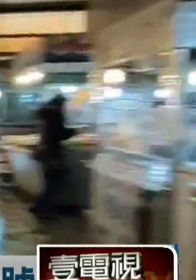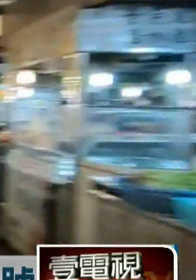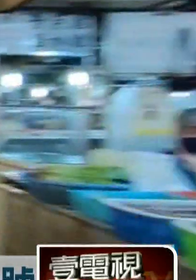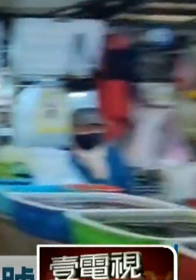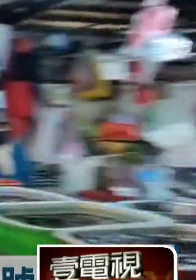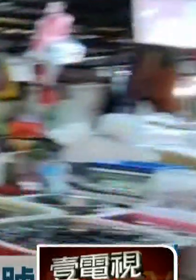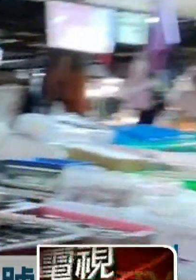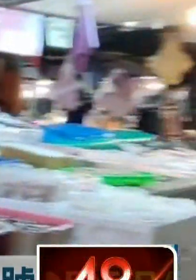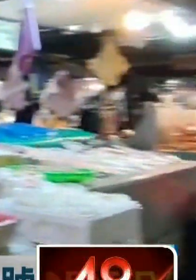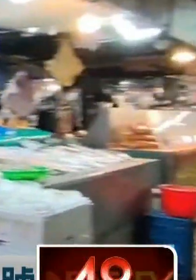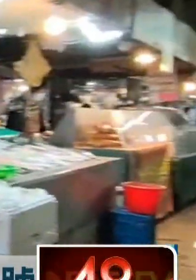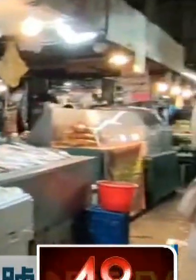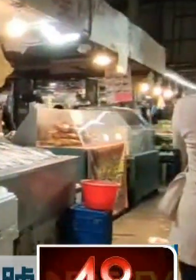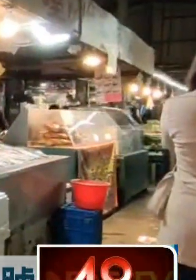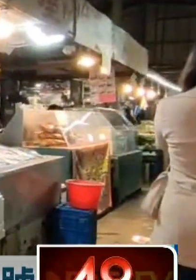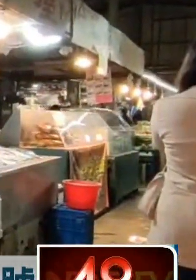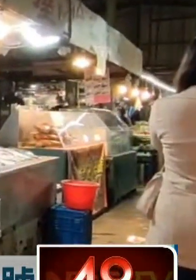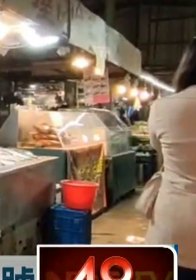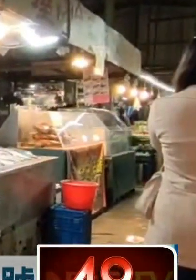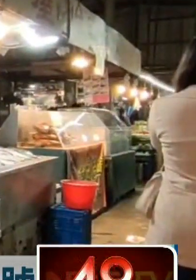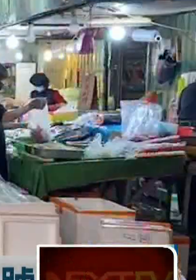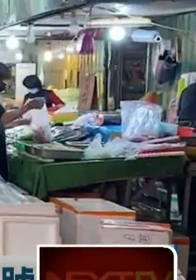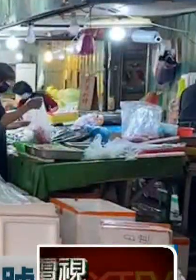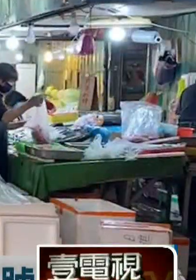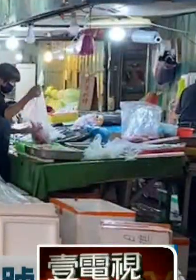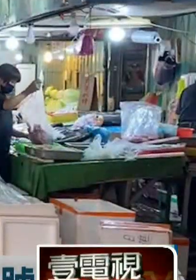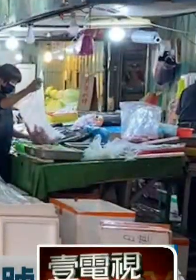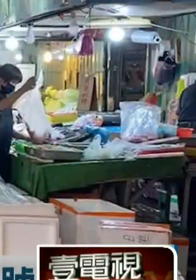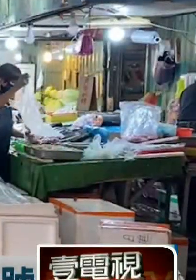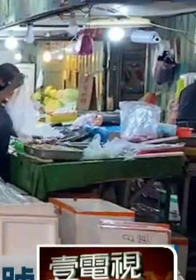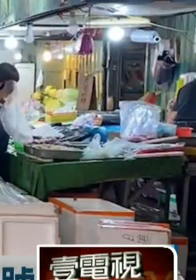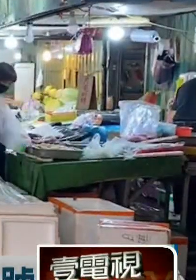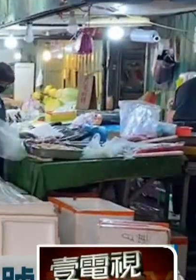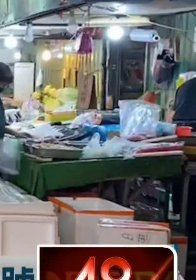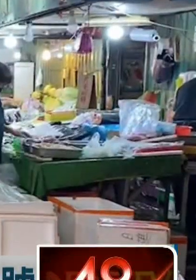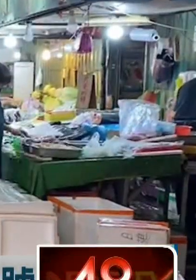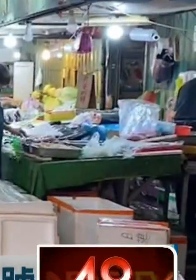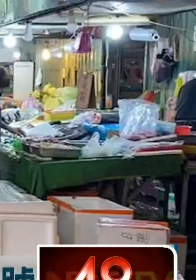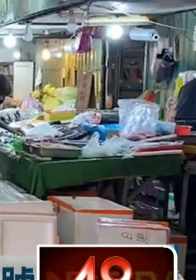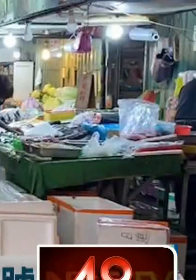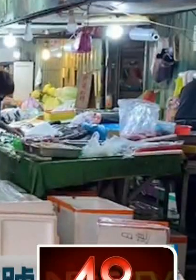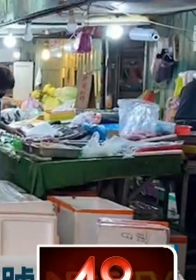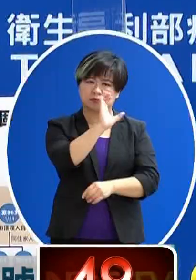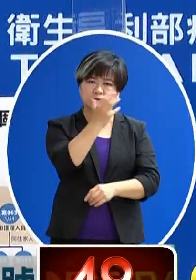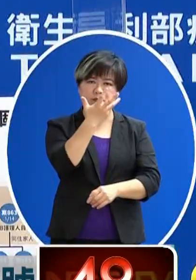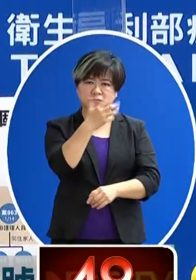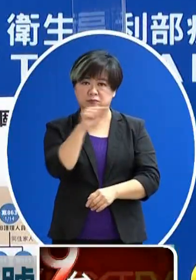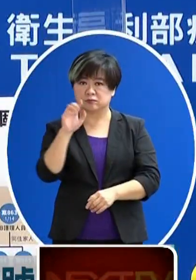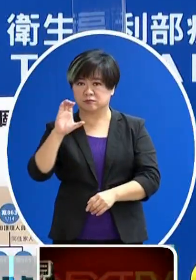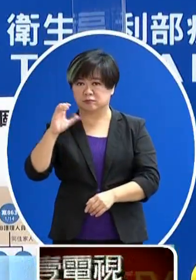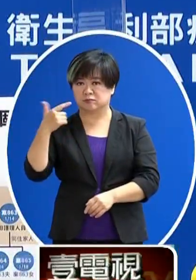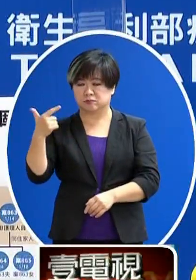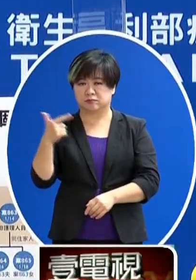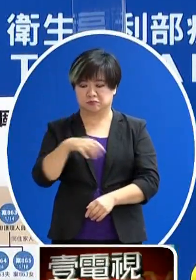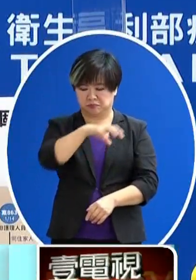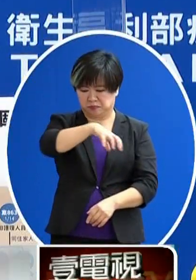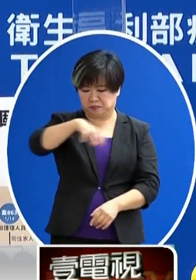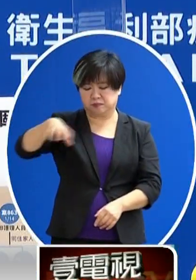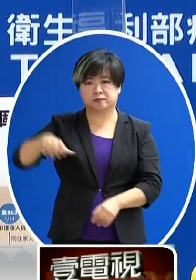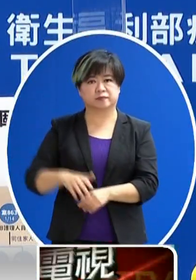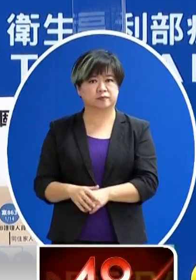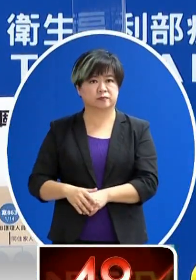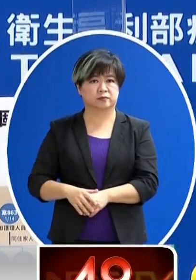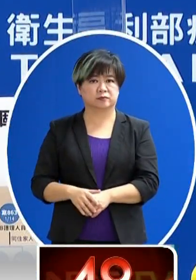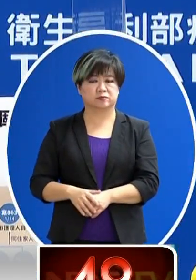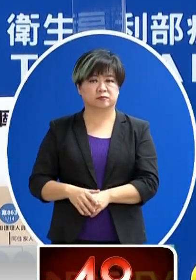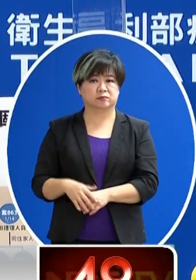在1月19号、20号到仲平市场买晚餐，详细时间则还要再进一步厘清。 相关哈在。那两